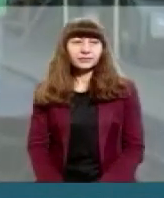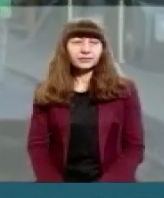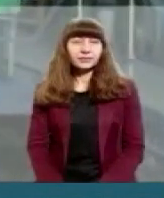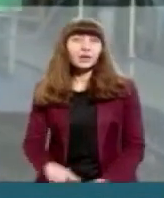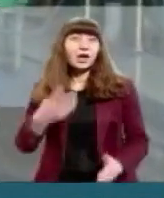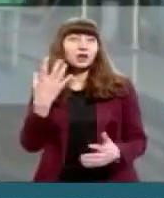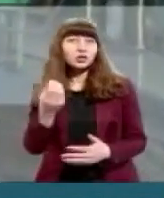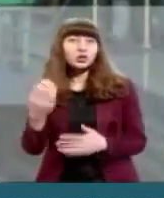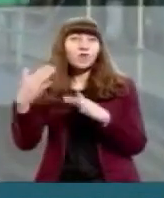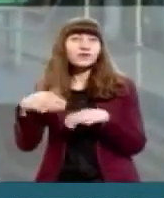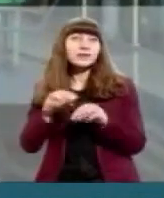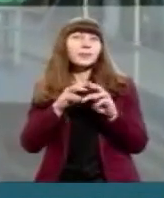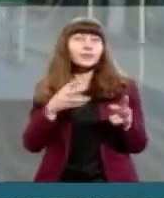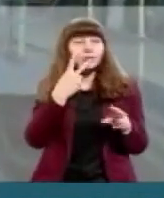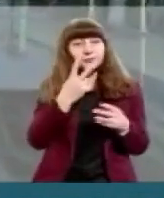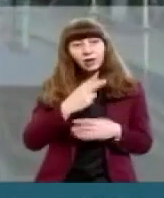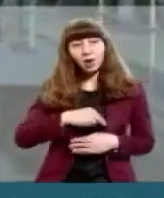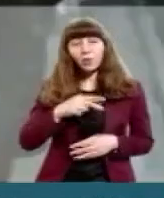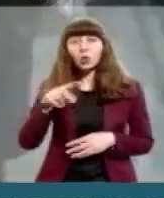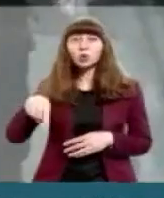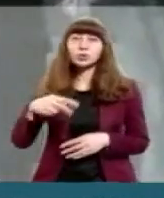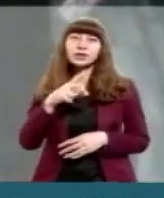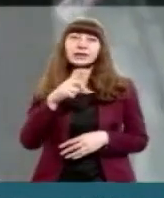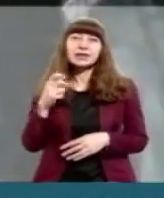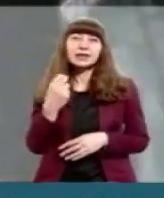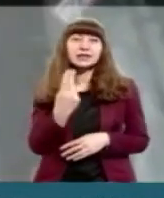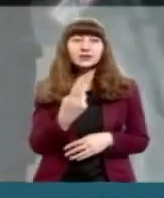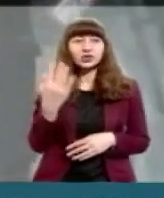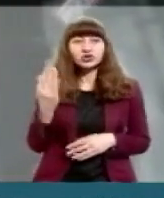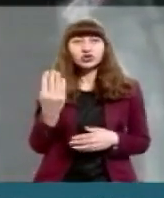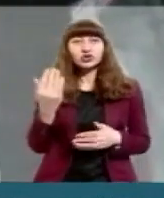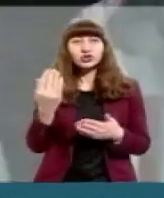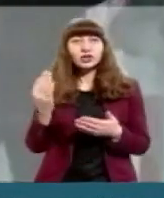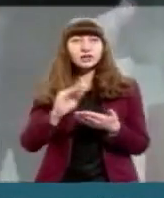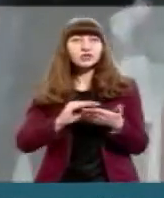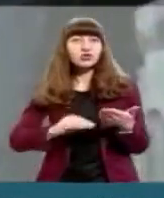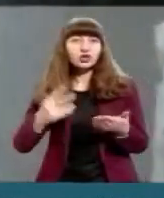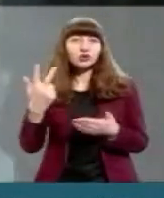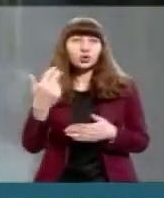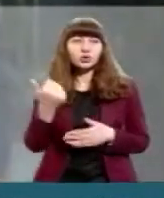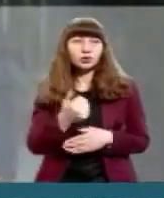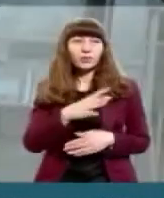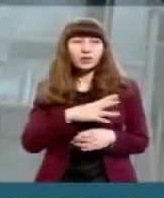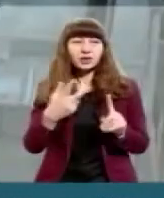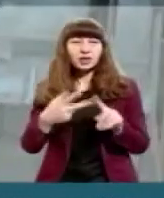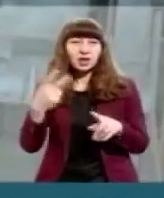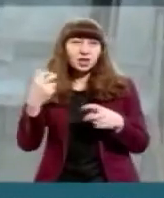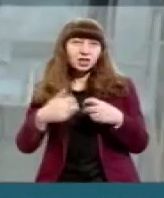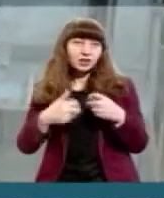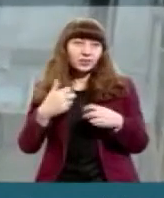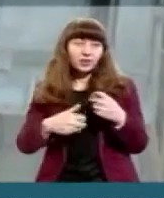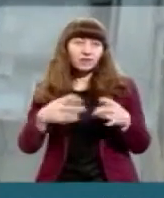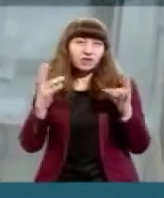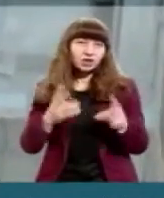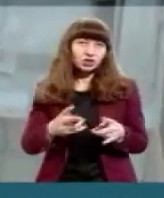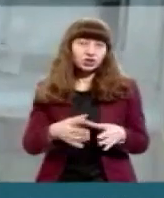Далее вице-министр ознакомился с работой Руднинской ТЭЦ. В течение 3 недель здесь произошло уже третье повреждение тепловых сетей в одном и